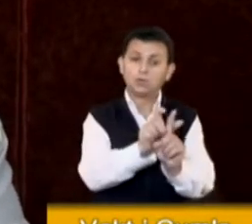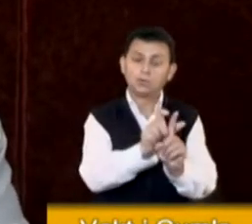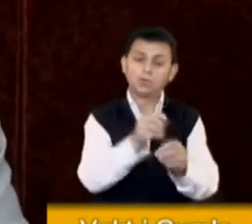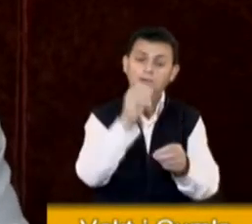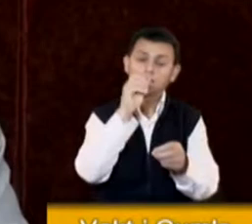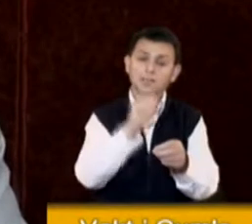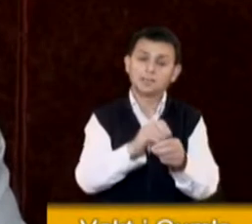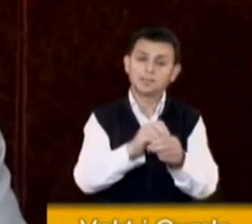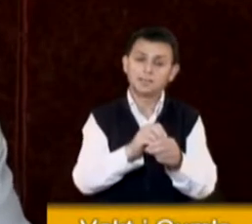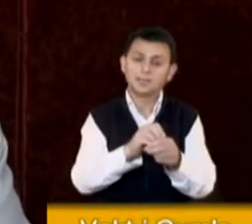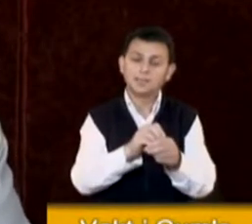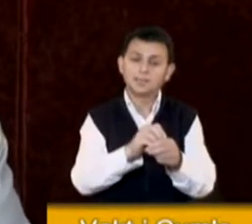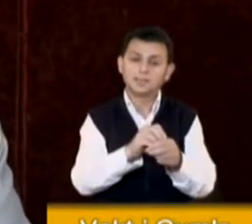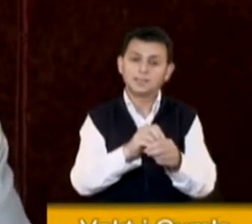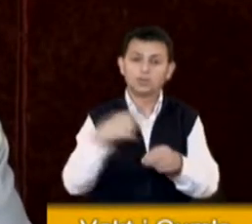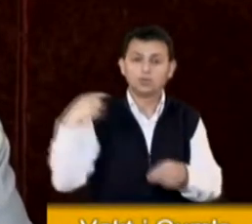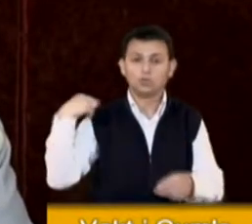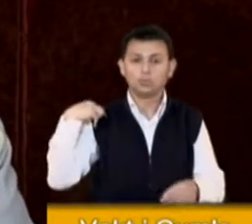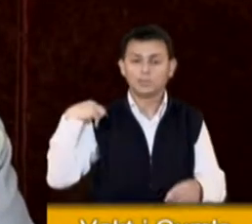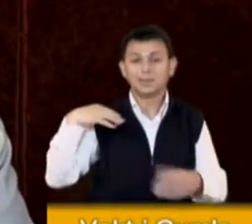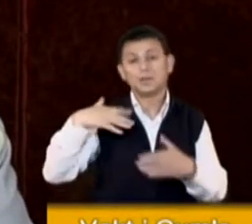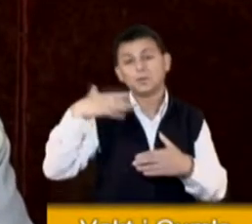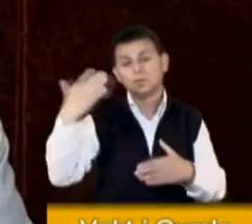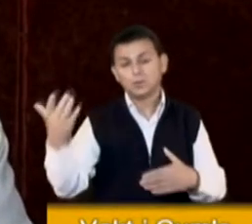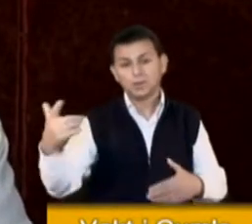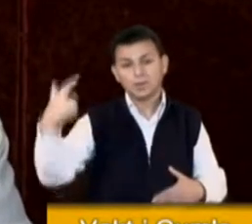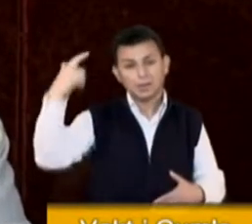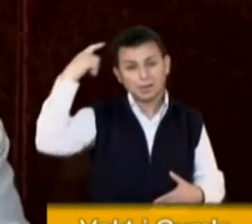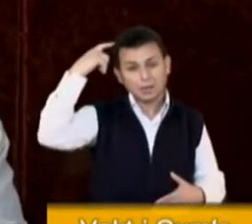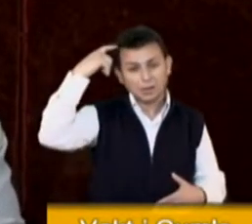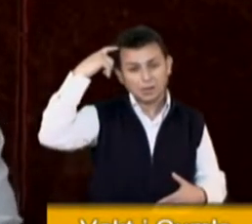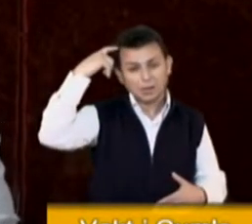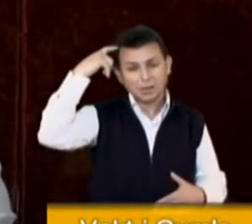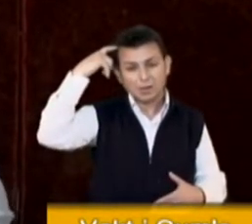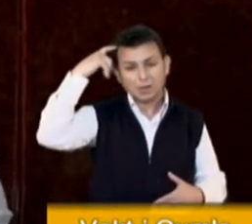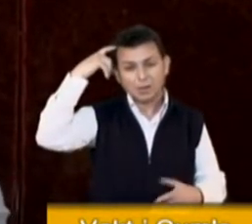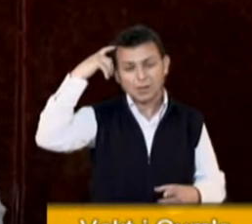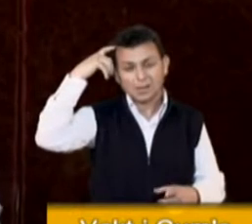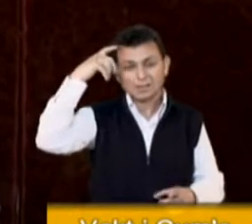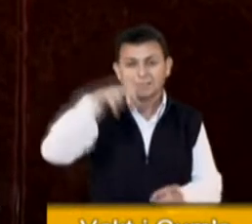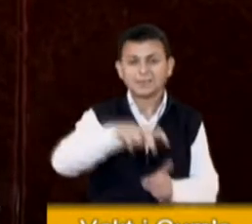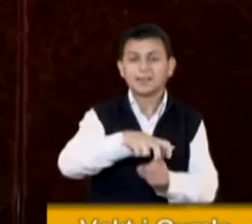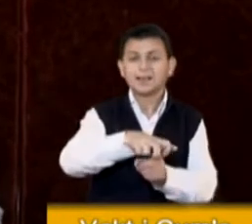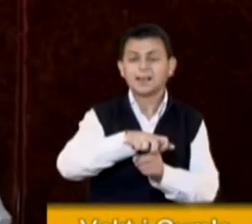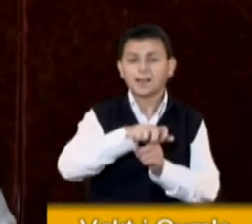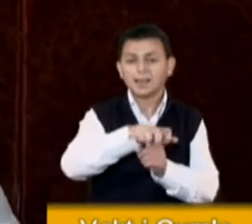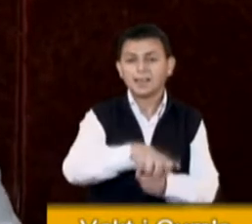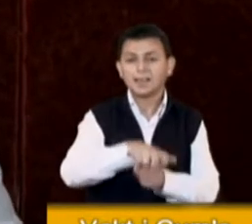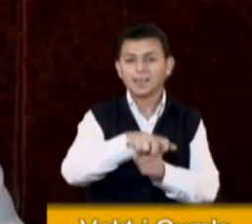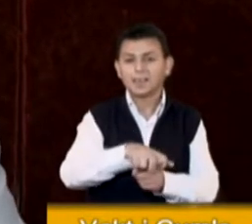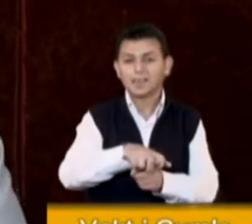omuzlarına ve başlarına katır boncuğu dikenleri Allah Celle Celal'i korumasın diyor muhterem